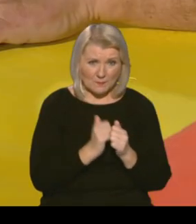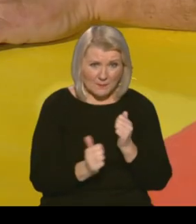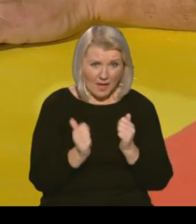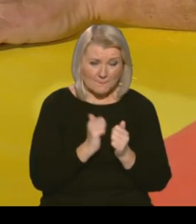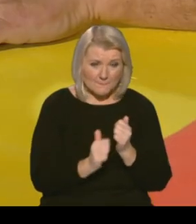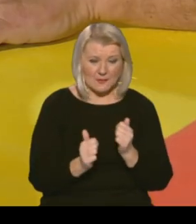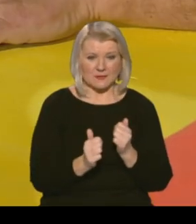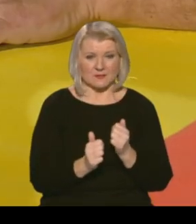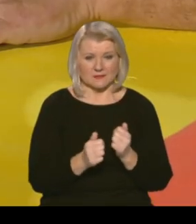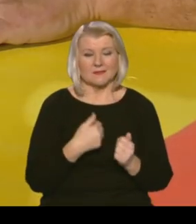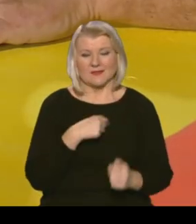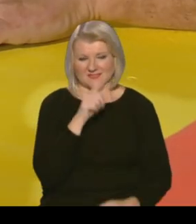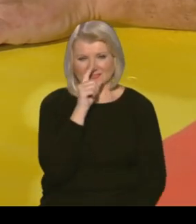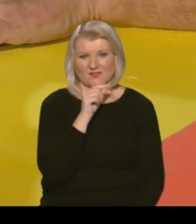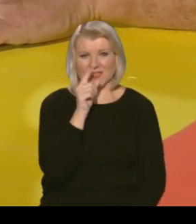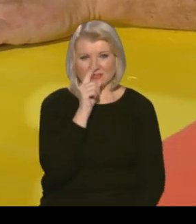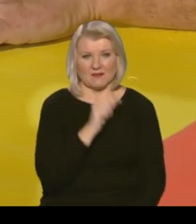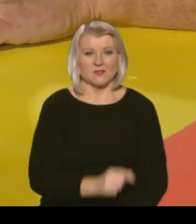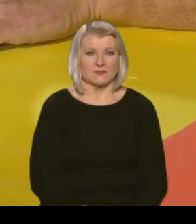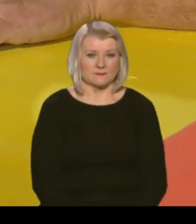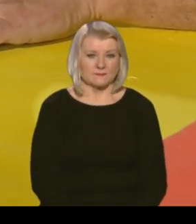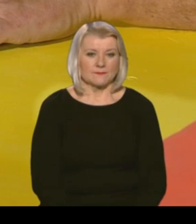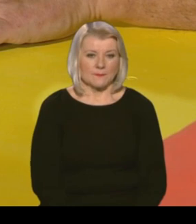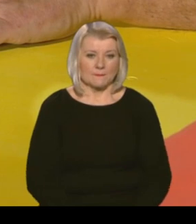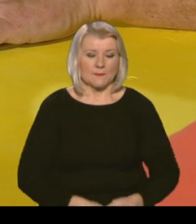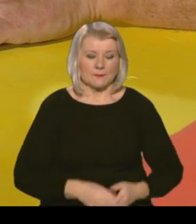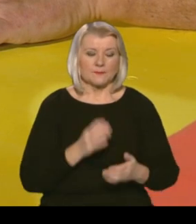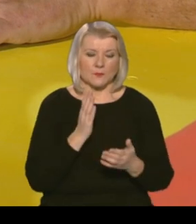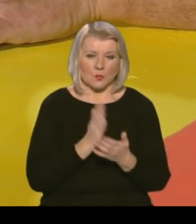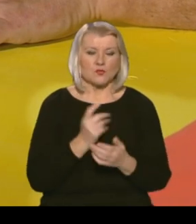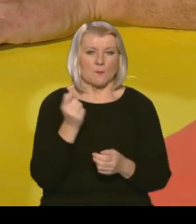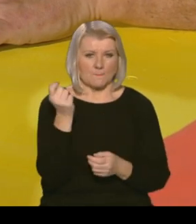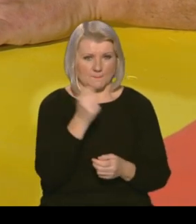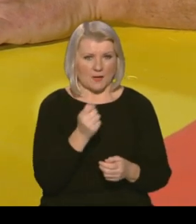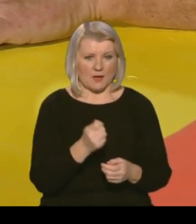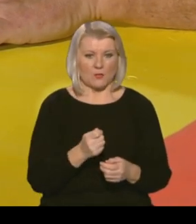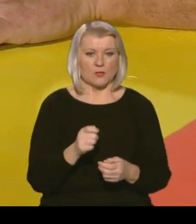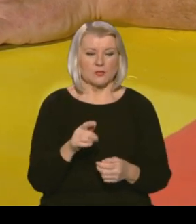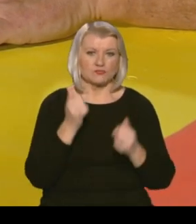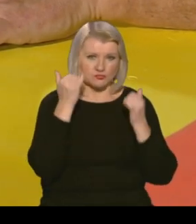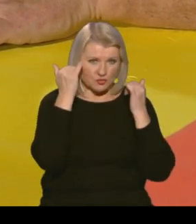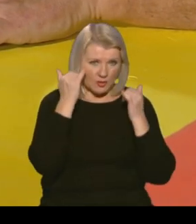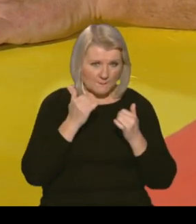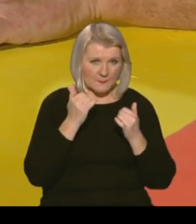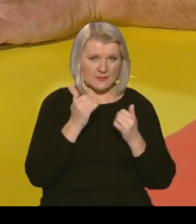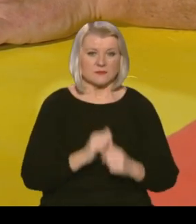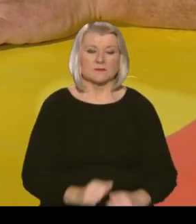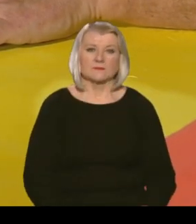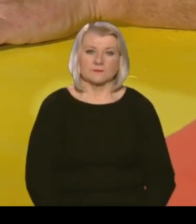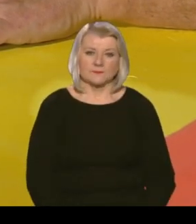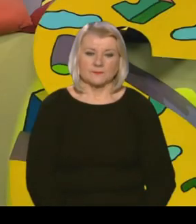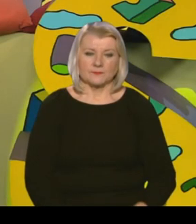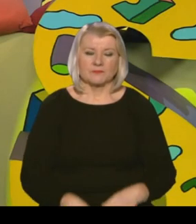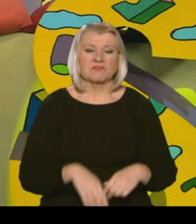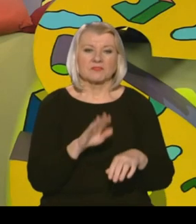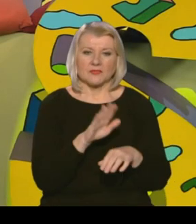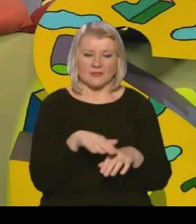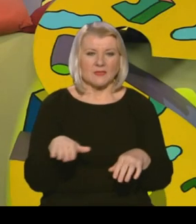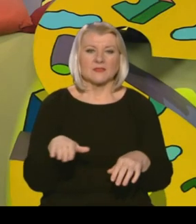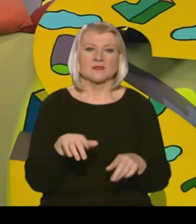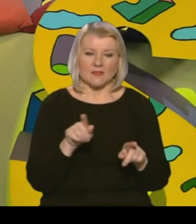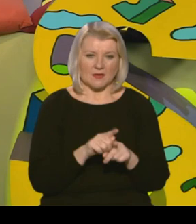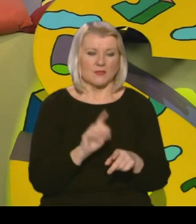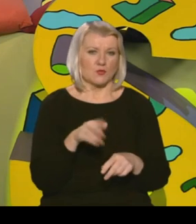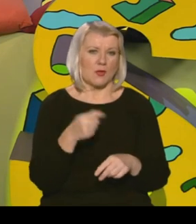Přes to jsem na sebe zvědavý. Františku, už tě maluji, tady máš čepičku. Holky, kluci tě